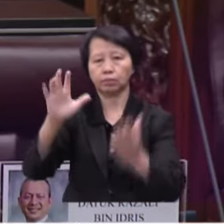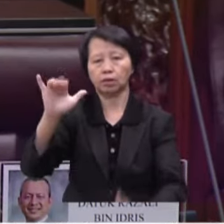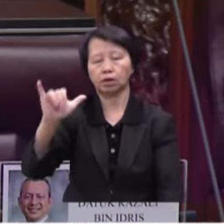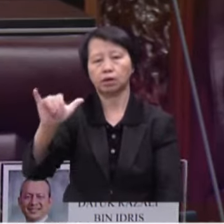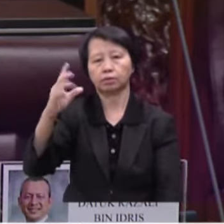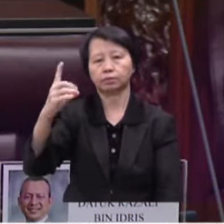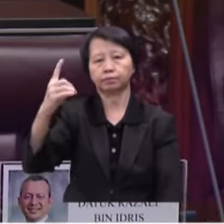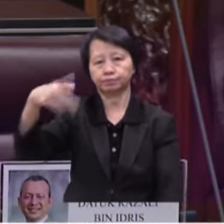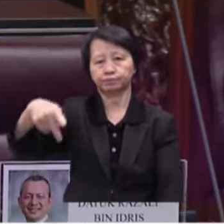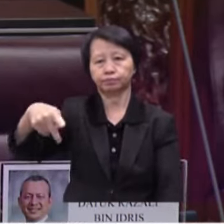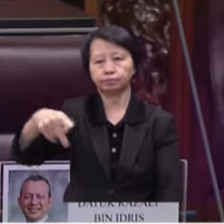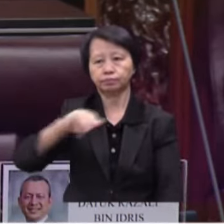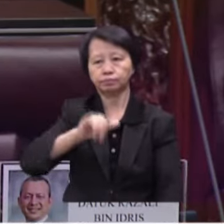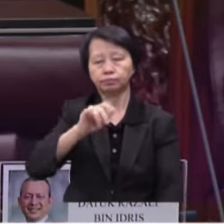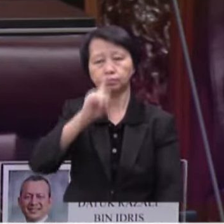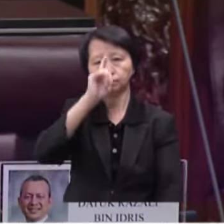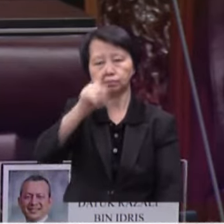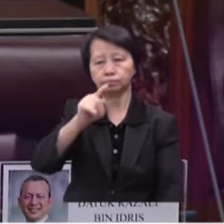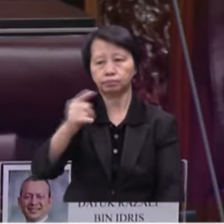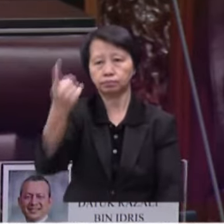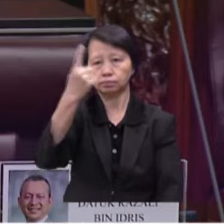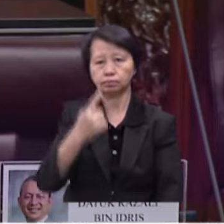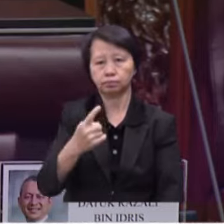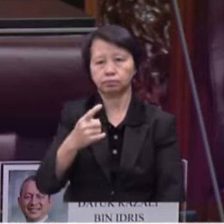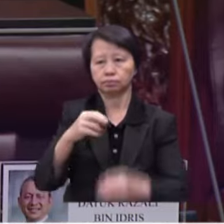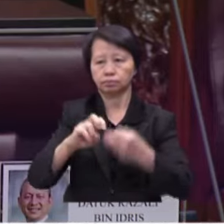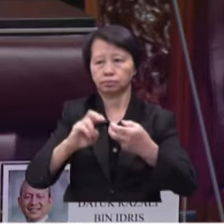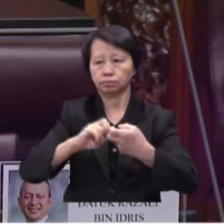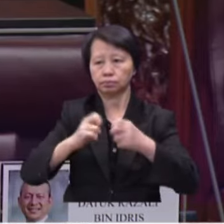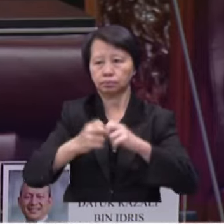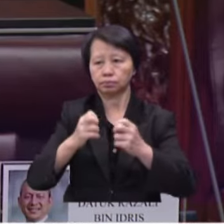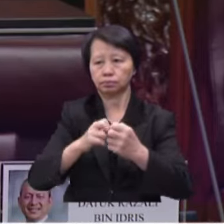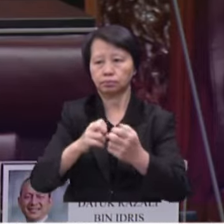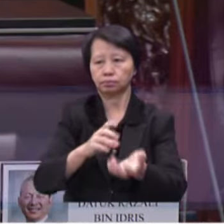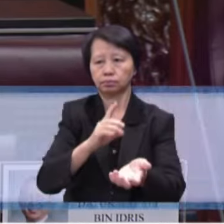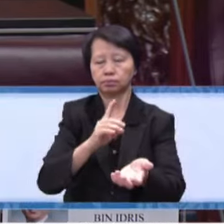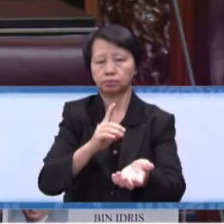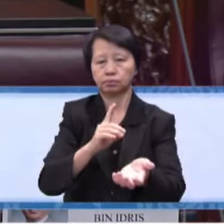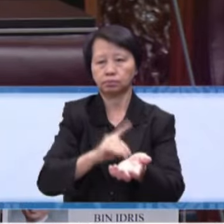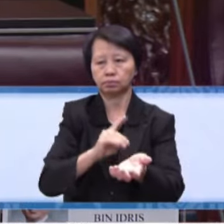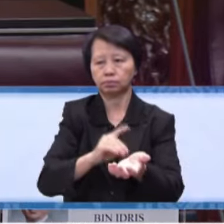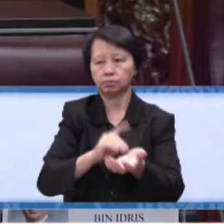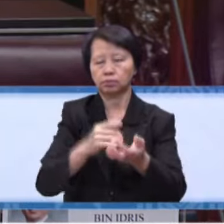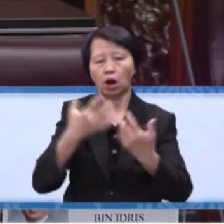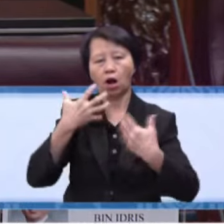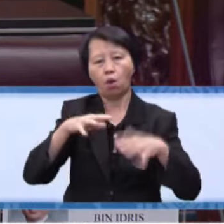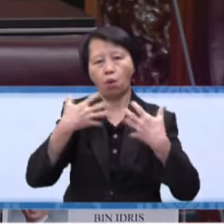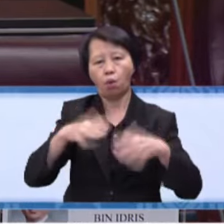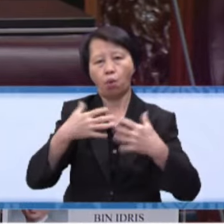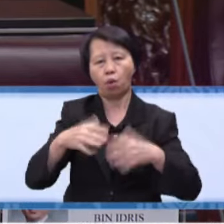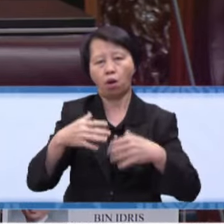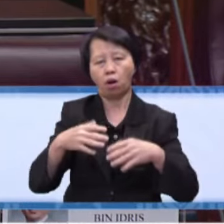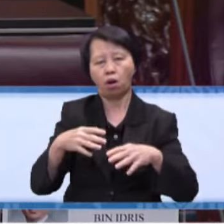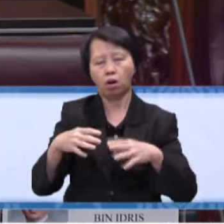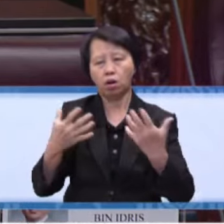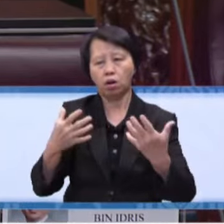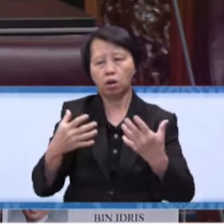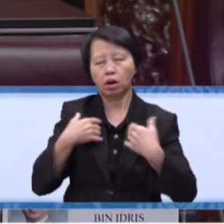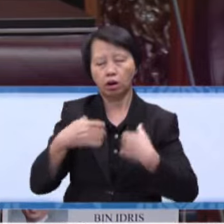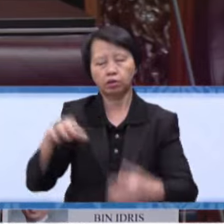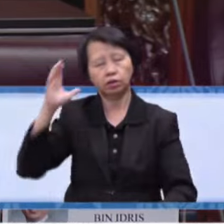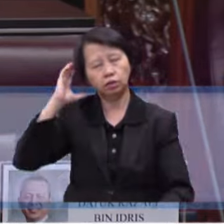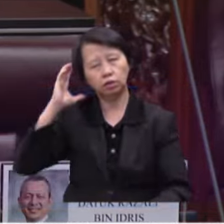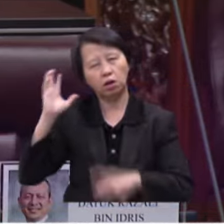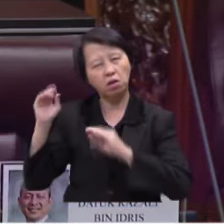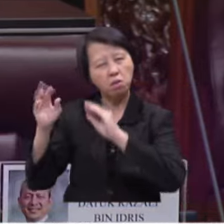memang soal isu dokter itu sangat Hangat sekali Memang kita dengar